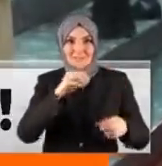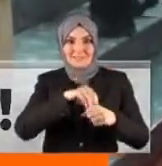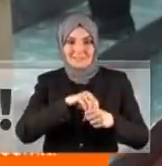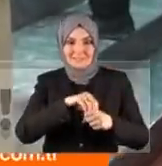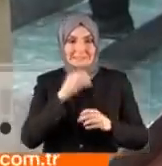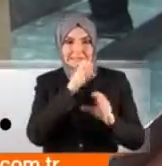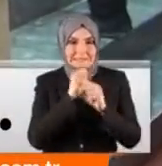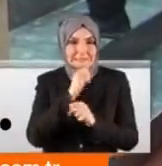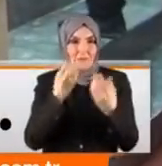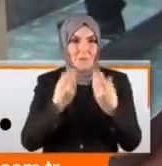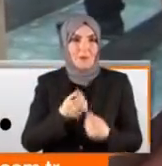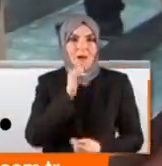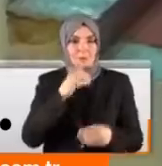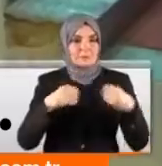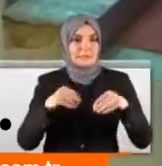geldi